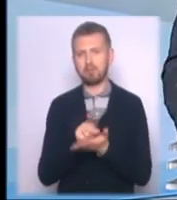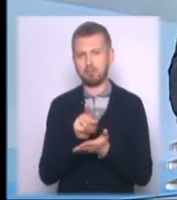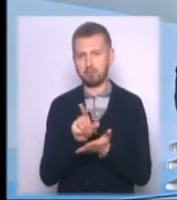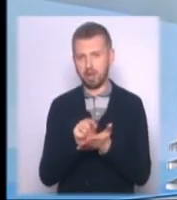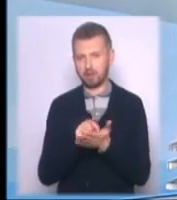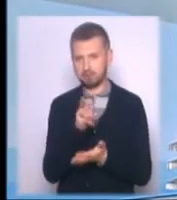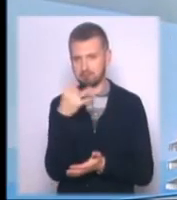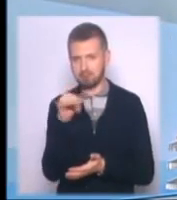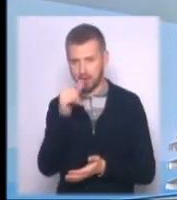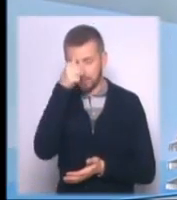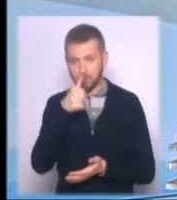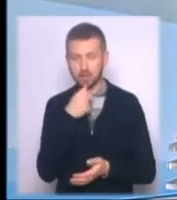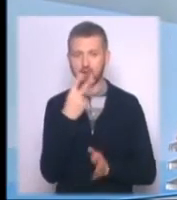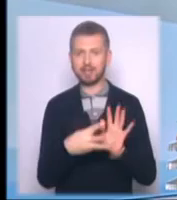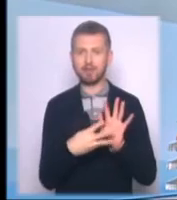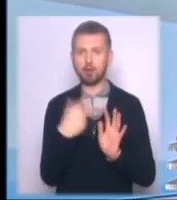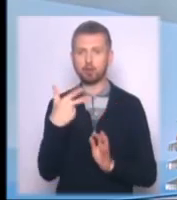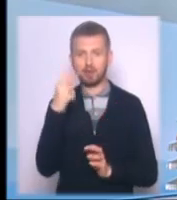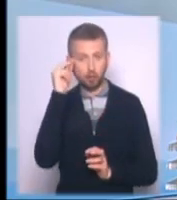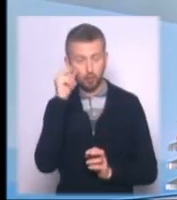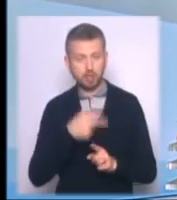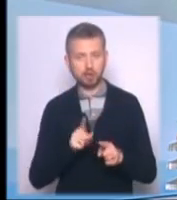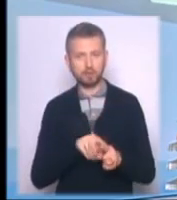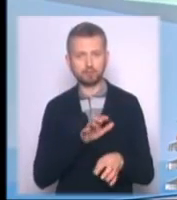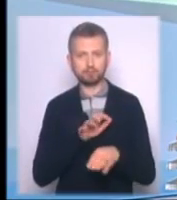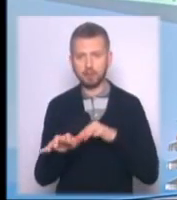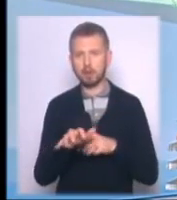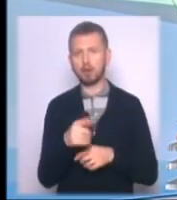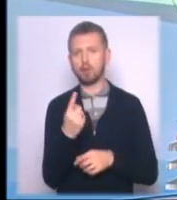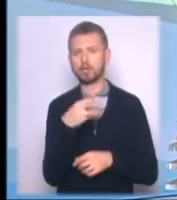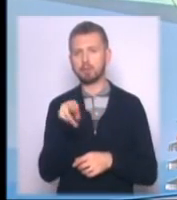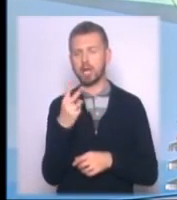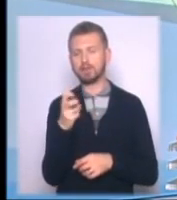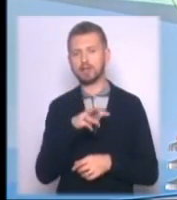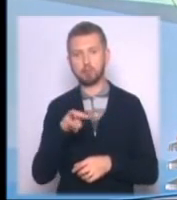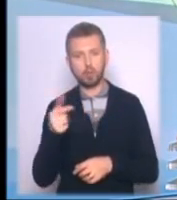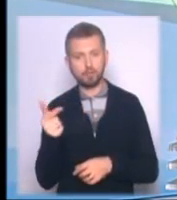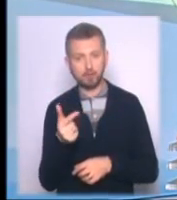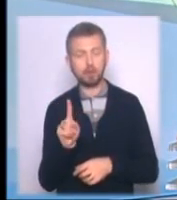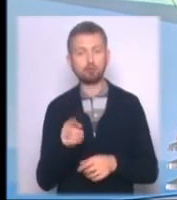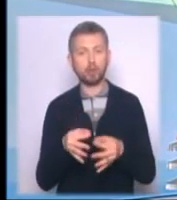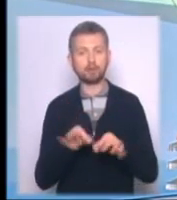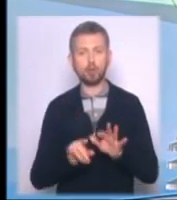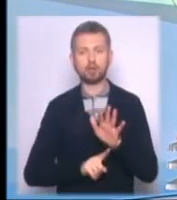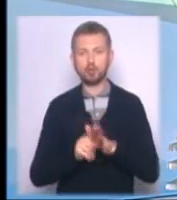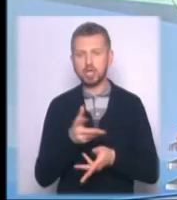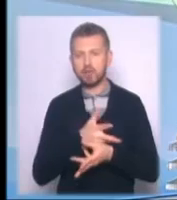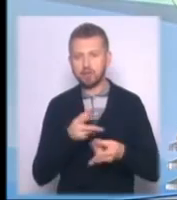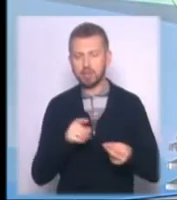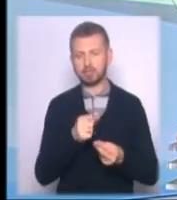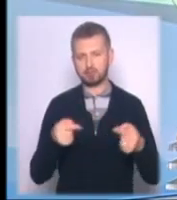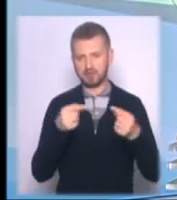Вже 29-30 квітня на це спрямують понад 1 200 000 000 гривень, що дозволить розпочати виплати за